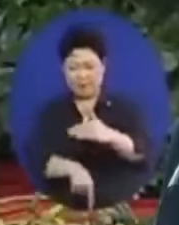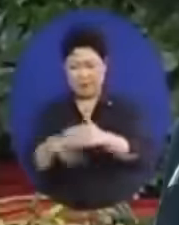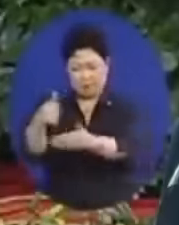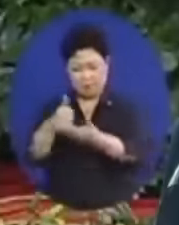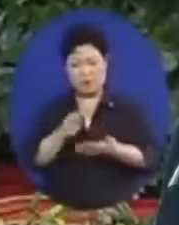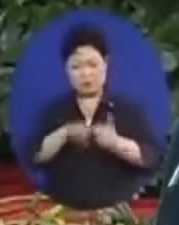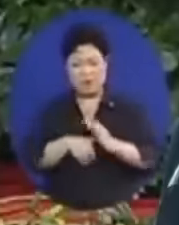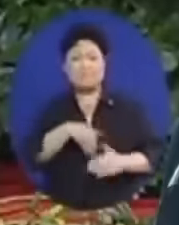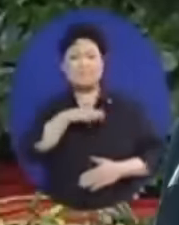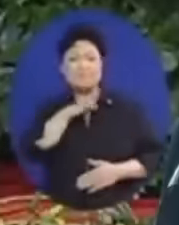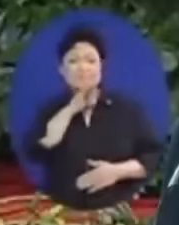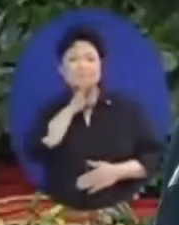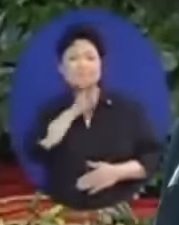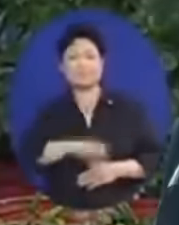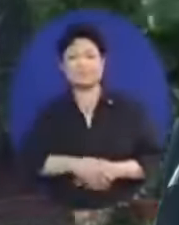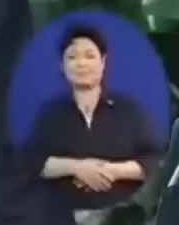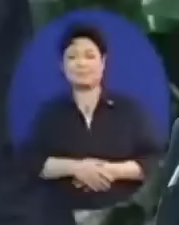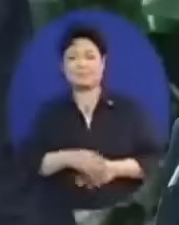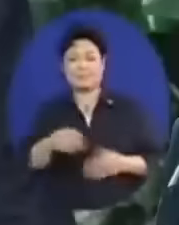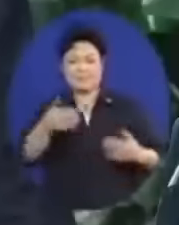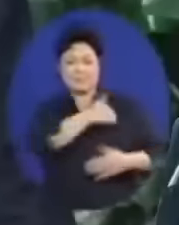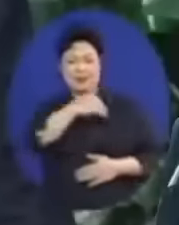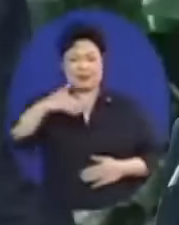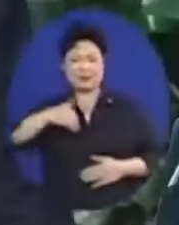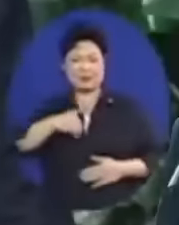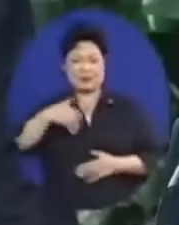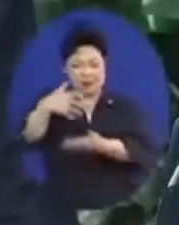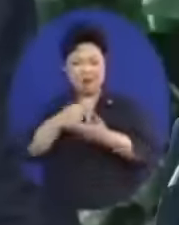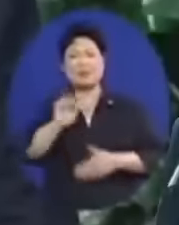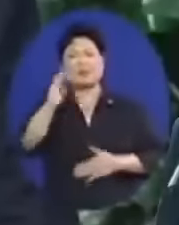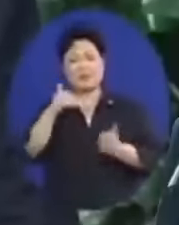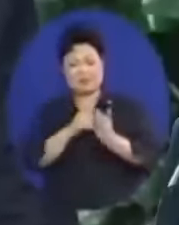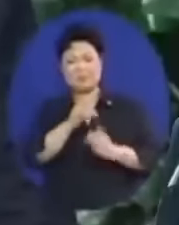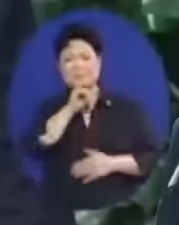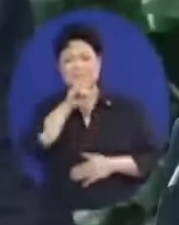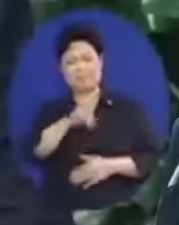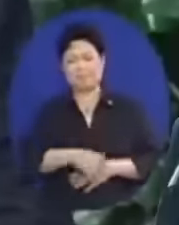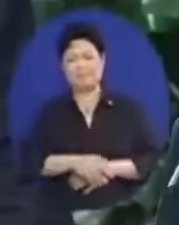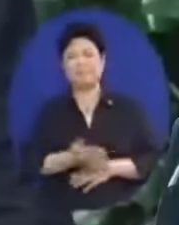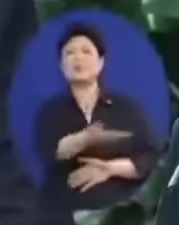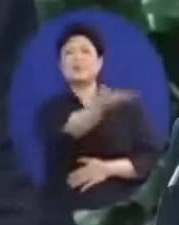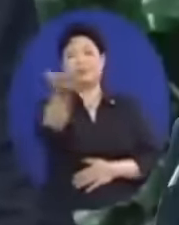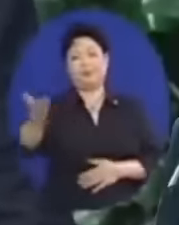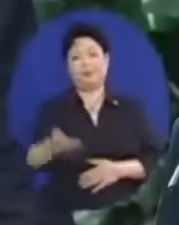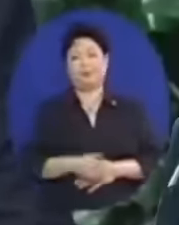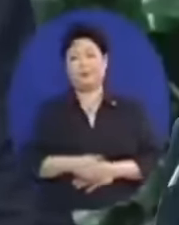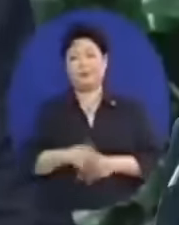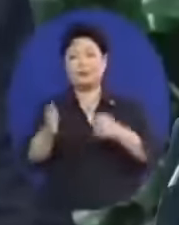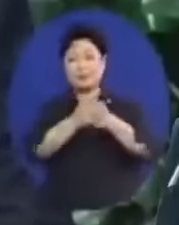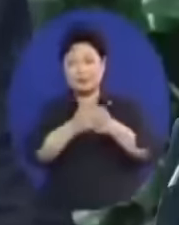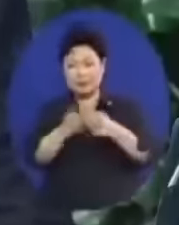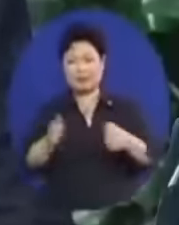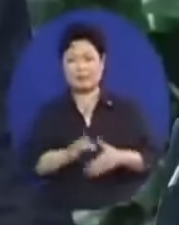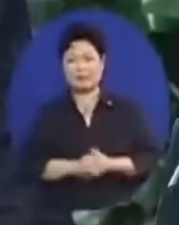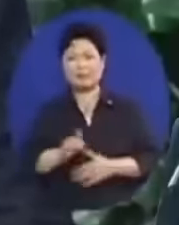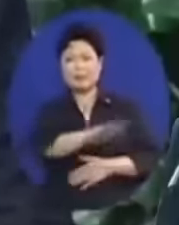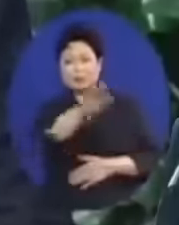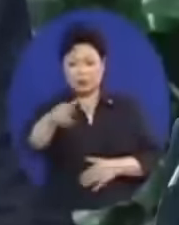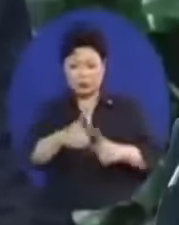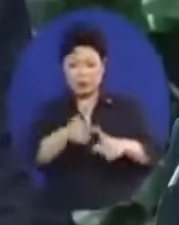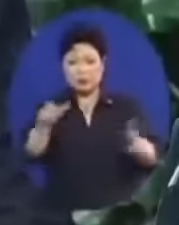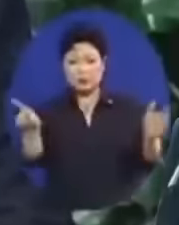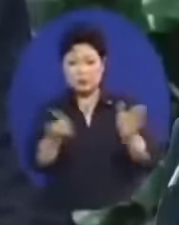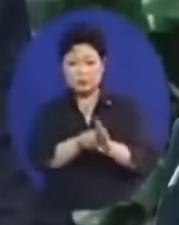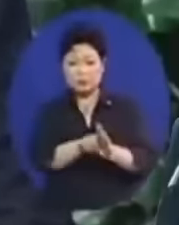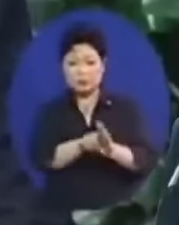비로소 진실한 만족을 얻게 된다고 말하는 것입니다. 여러분, 그러므로 우리가 예수